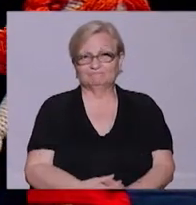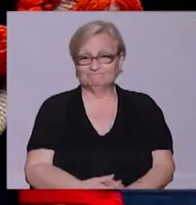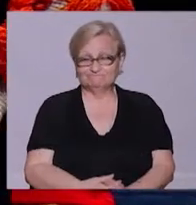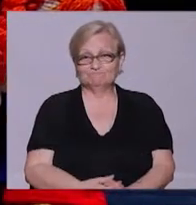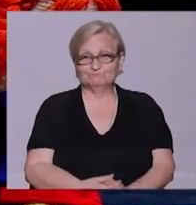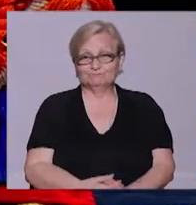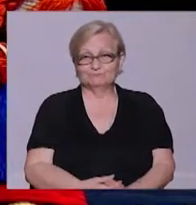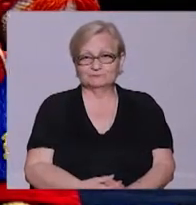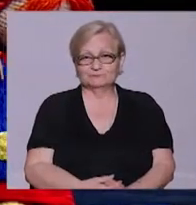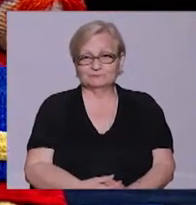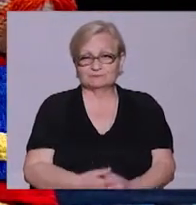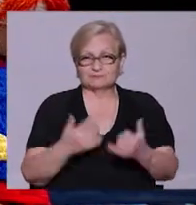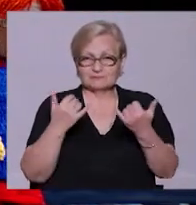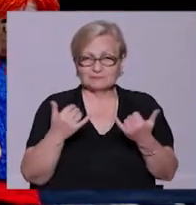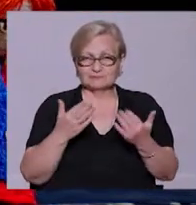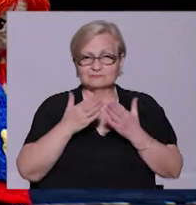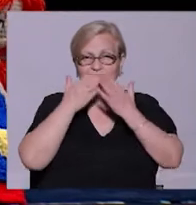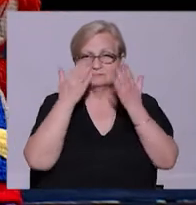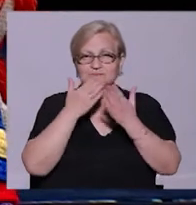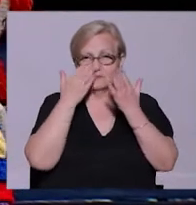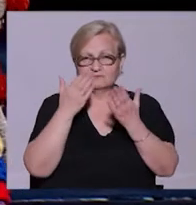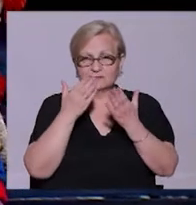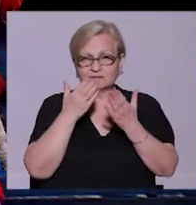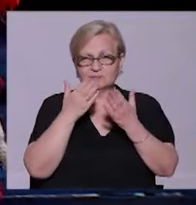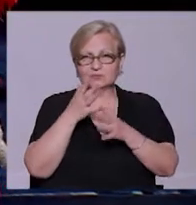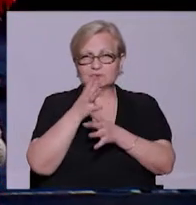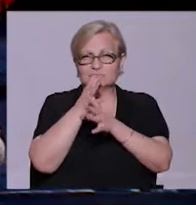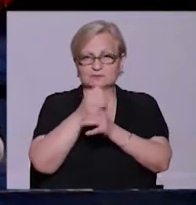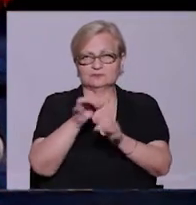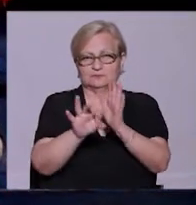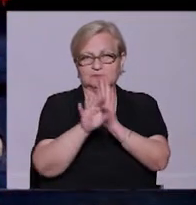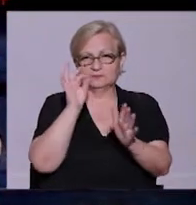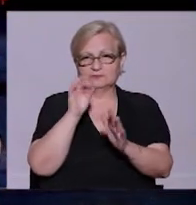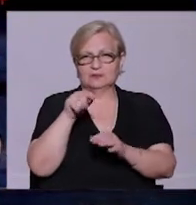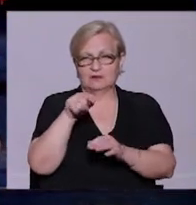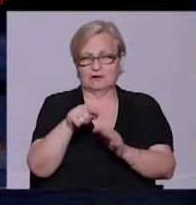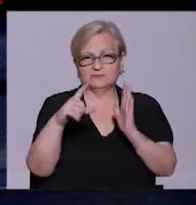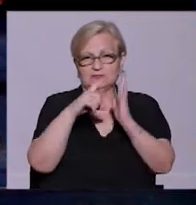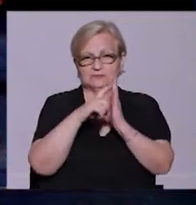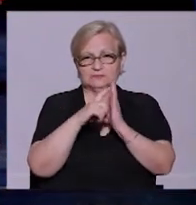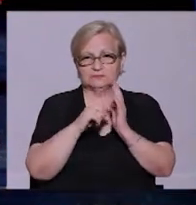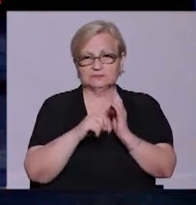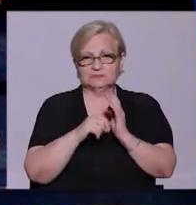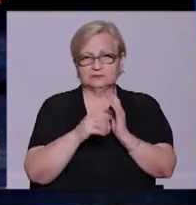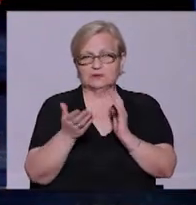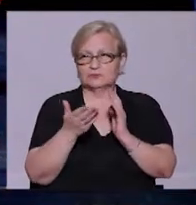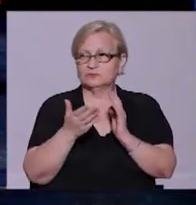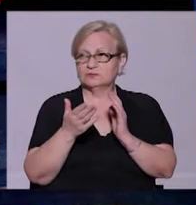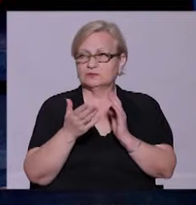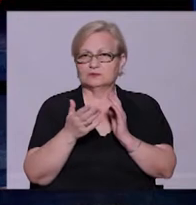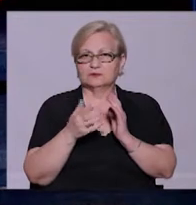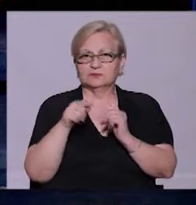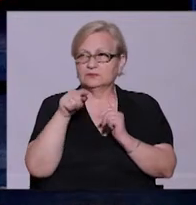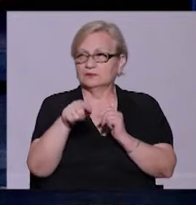მაშასე წავიკითხოთ ნაწყვეტი ამ ტექსტიდან, რომელსაც